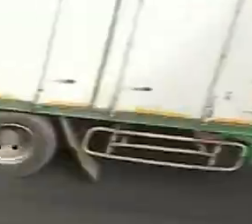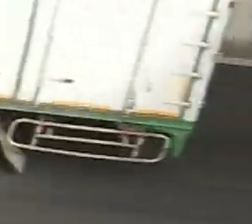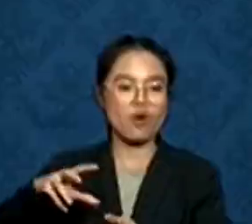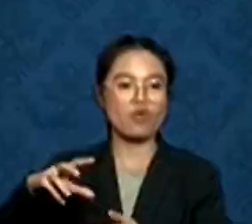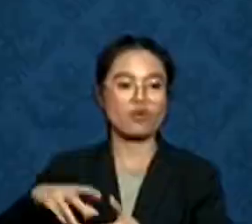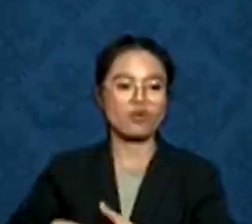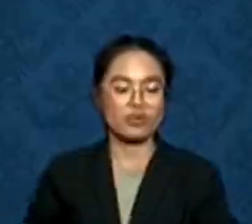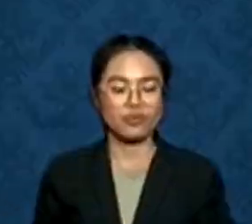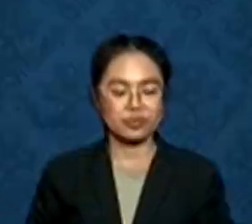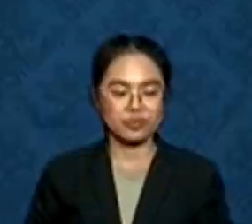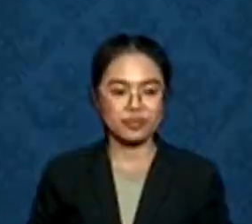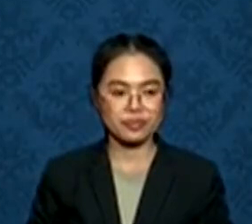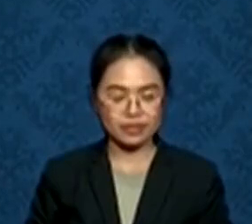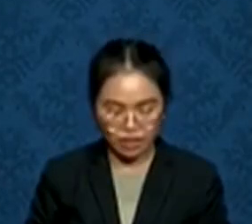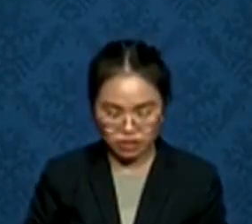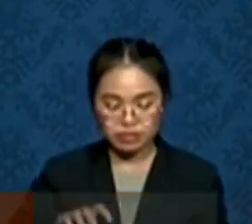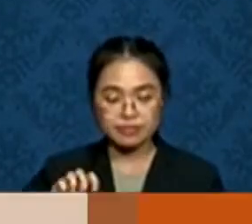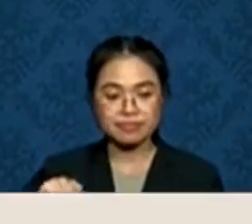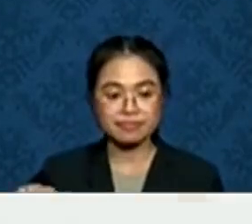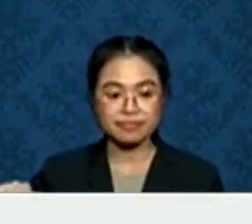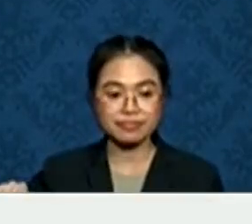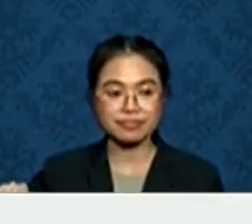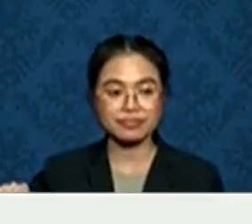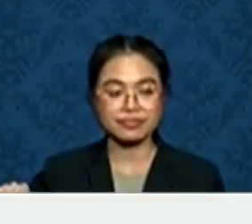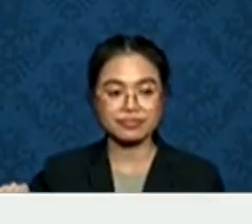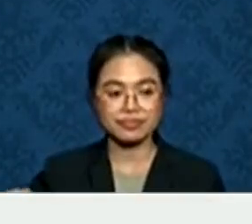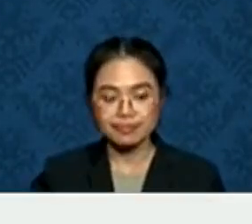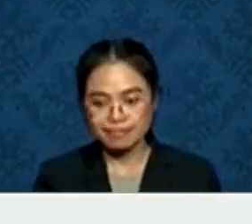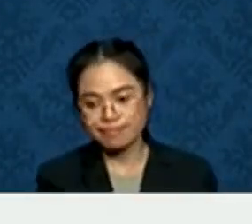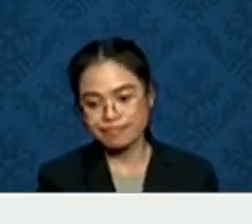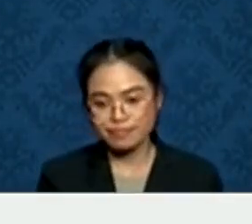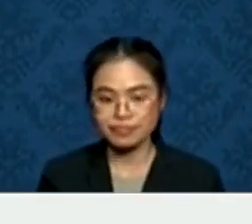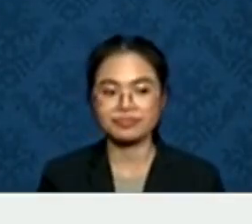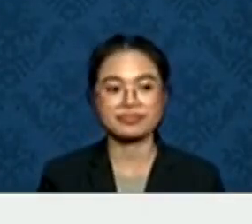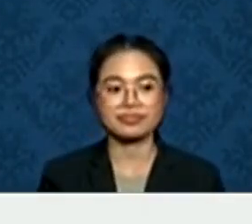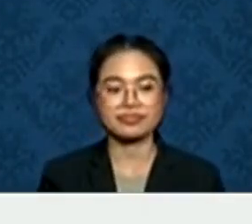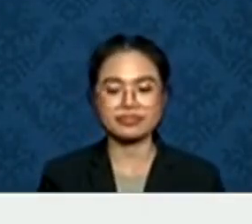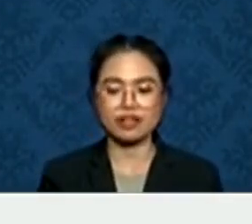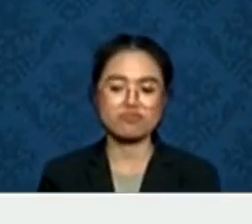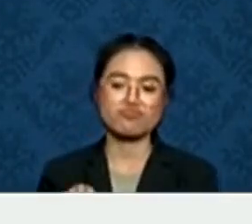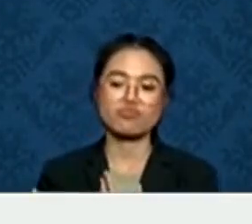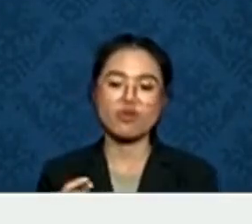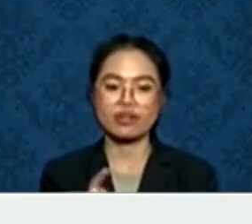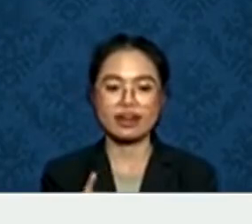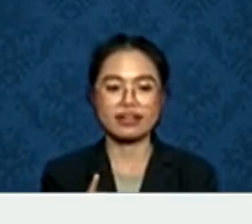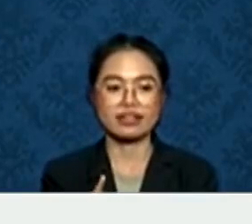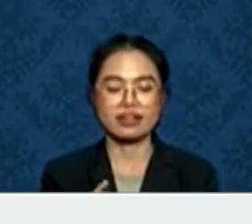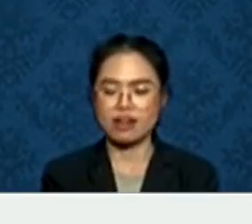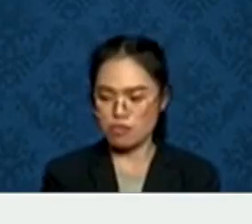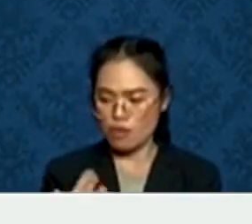ราชทัณฑ์ท่านสมาชิกหลายท่านบอกว่า